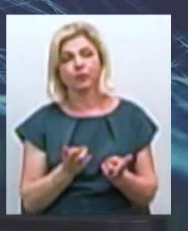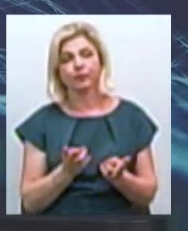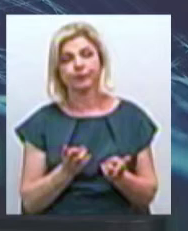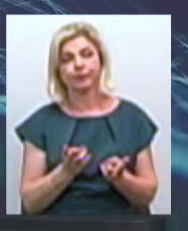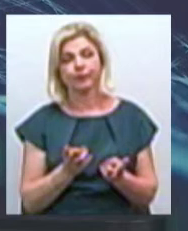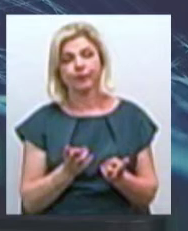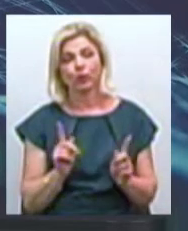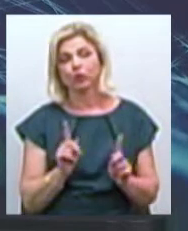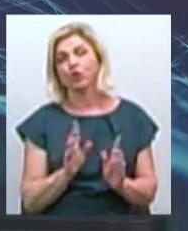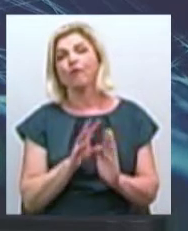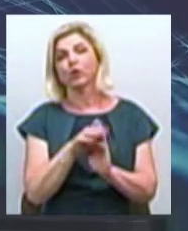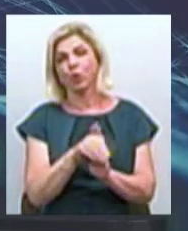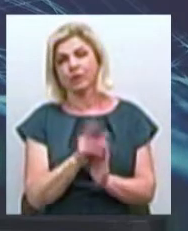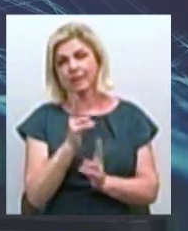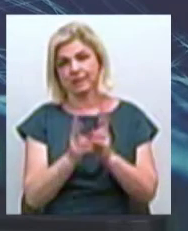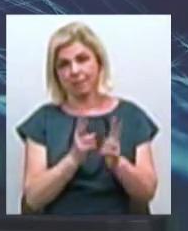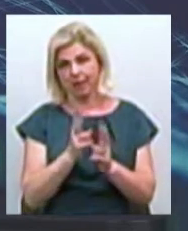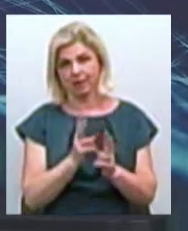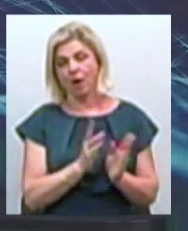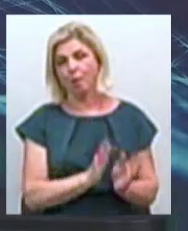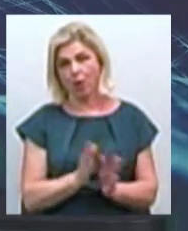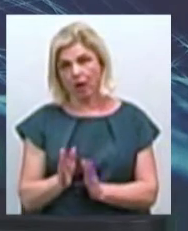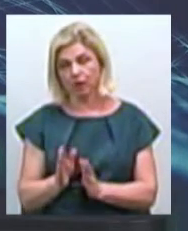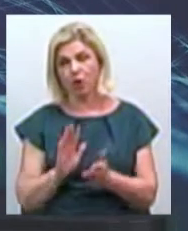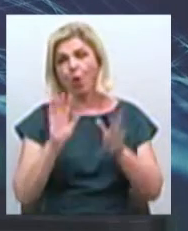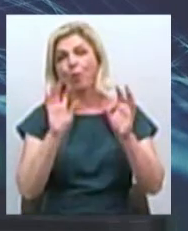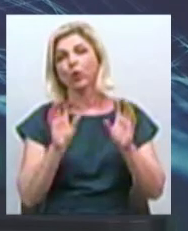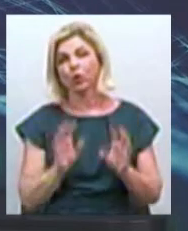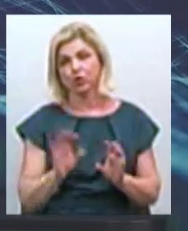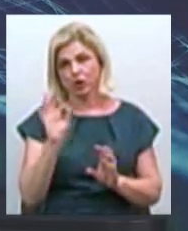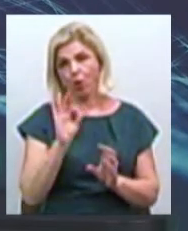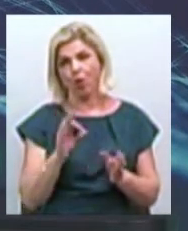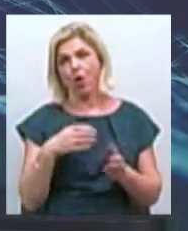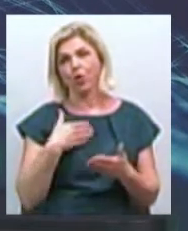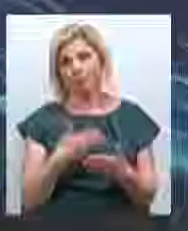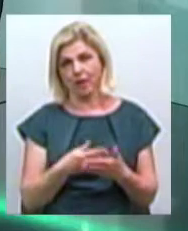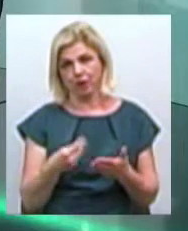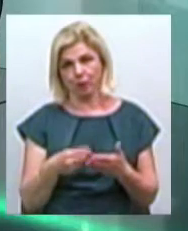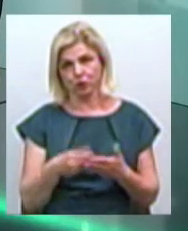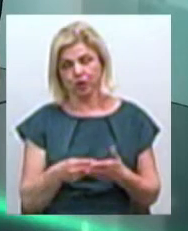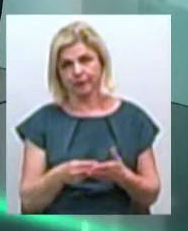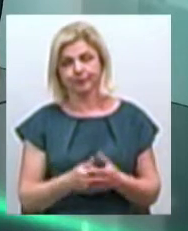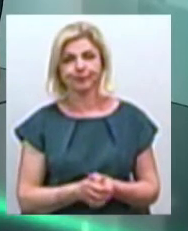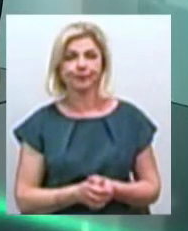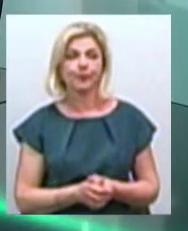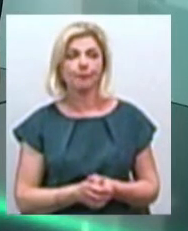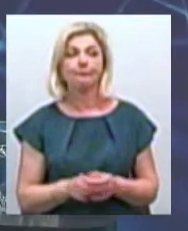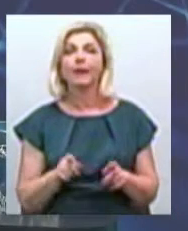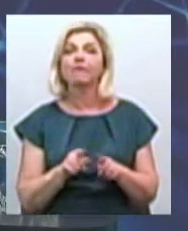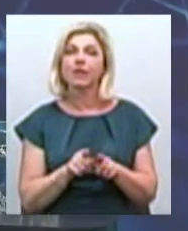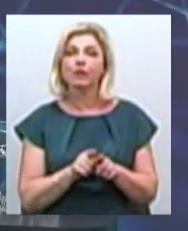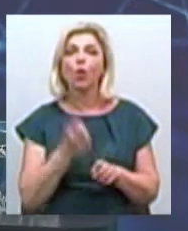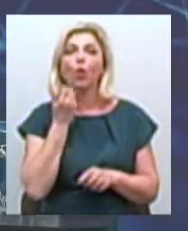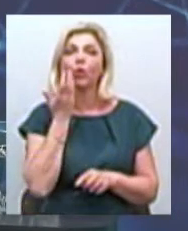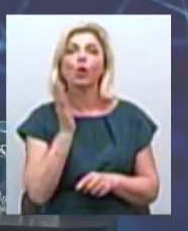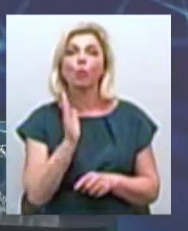скажімо, якісь вносити зміни до порядку, положення про громадський бюджет, ми завжди готові вносити. А скажіть, будь ласка, все ж таки, коли